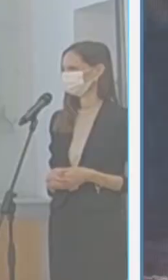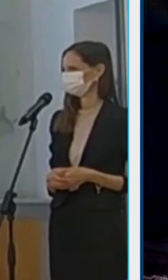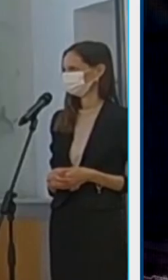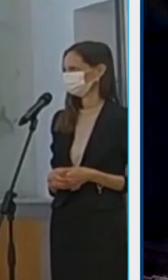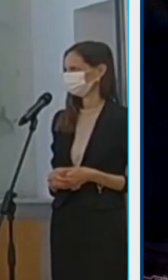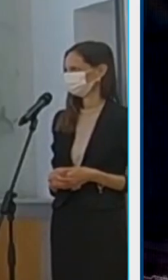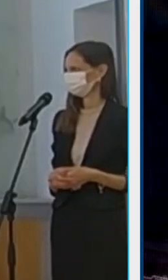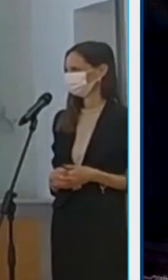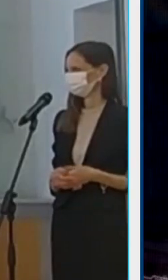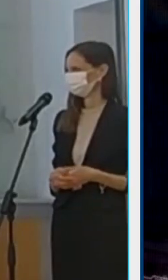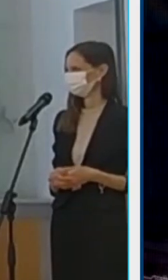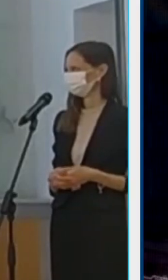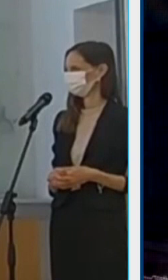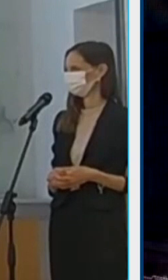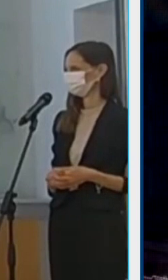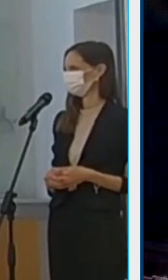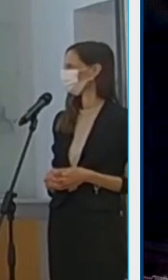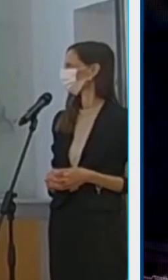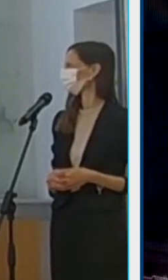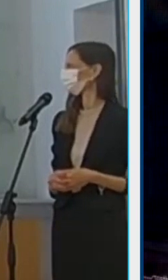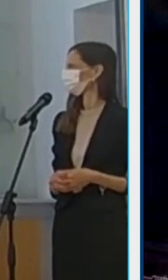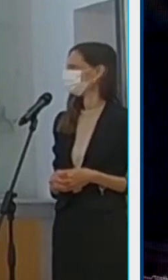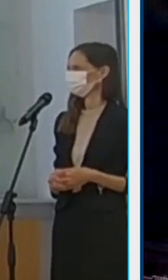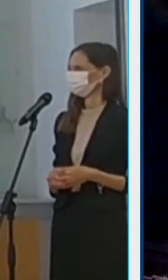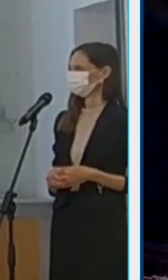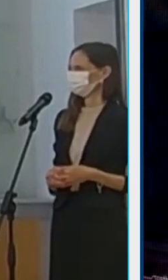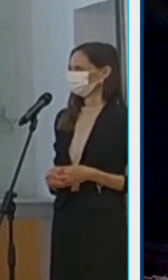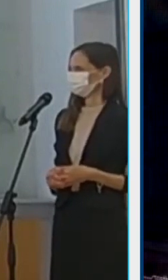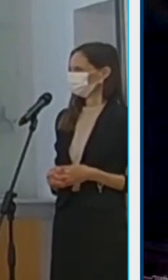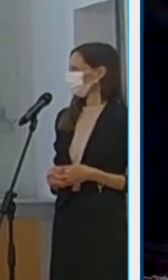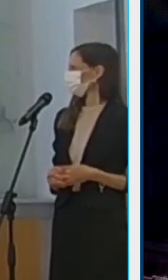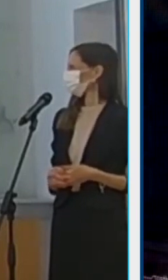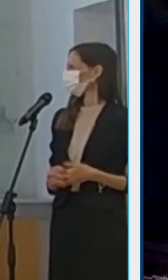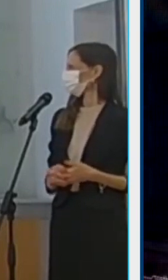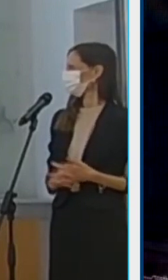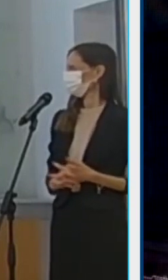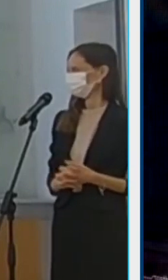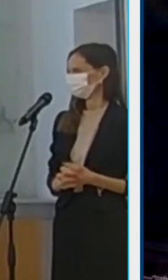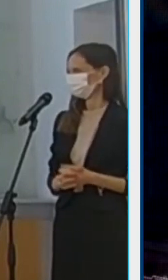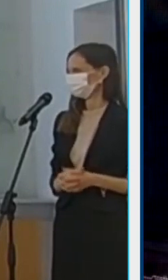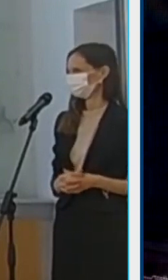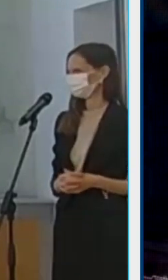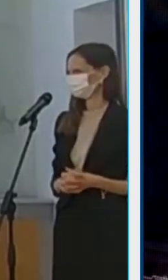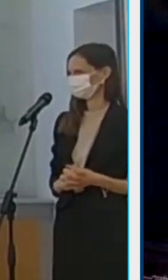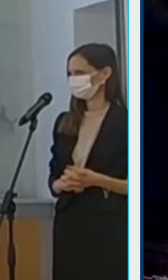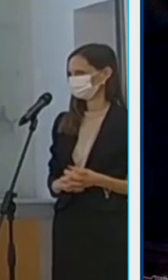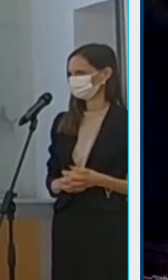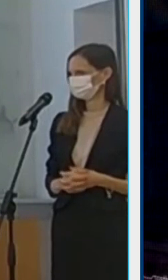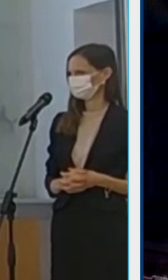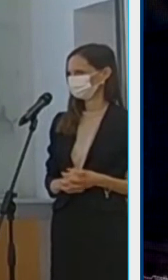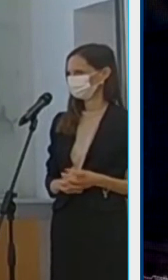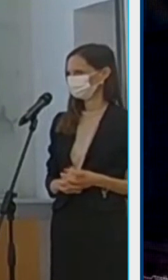pojem. Od ostalih prioritet sem poudaril pomen predstavljanja tako imenovane zdravstvene